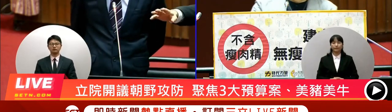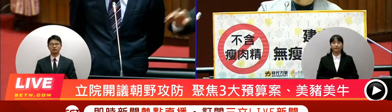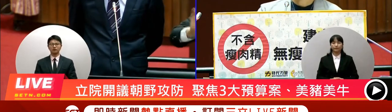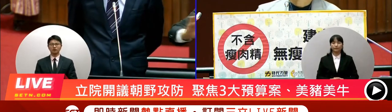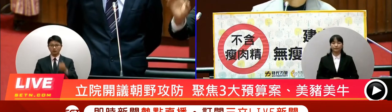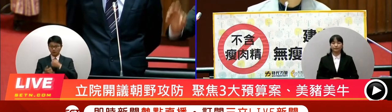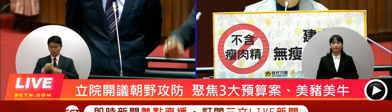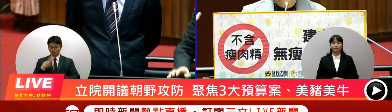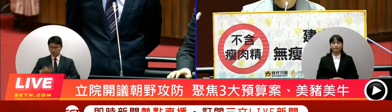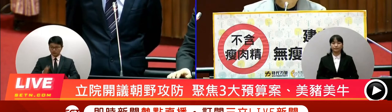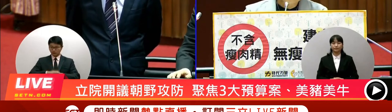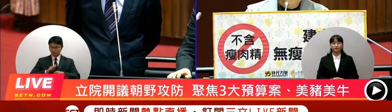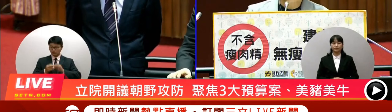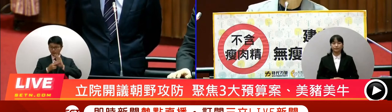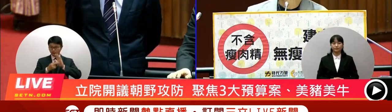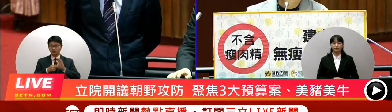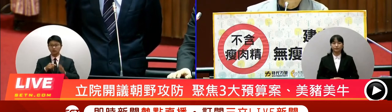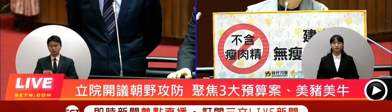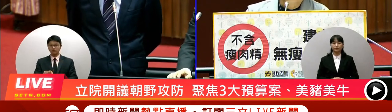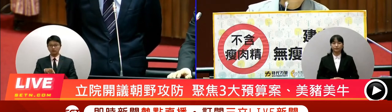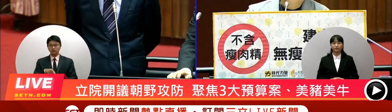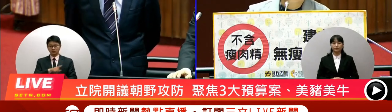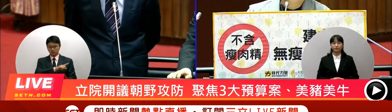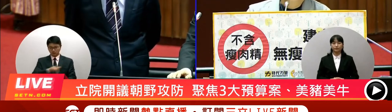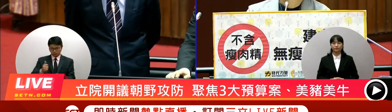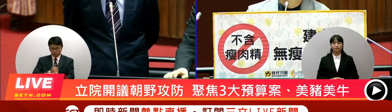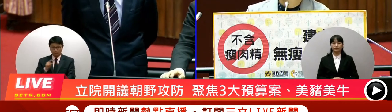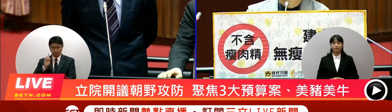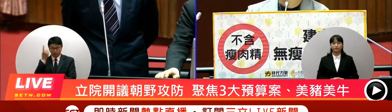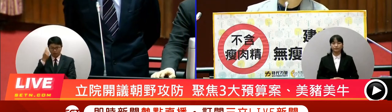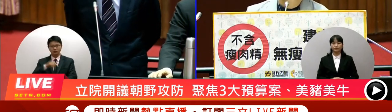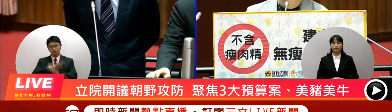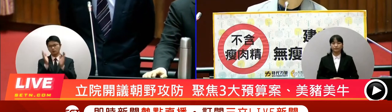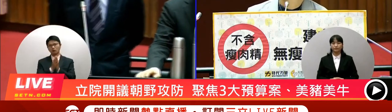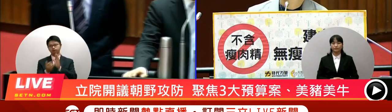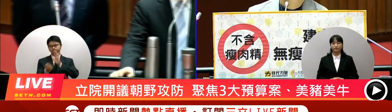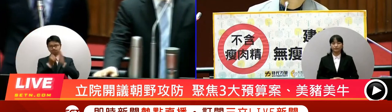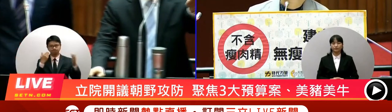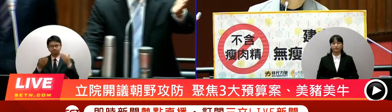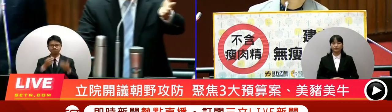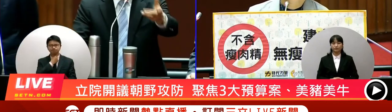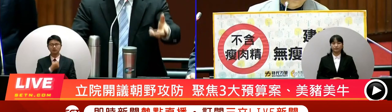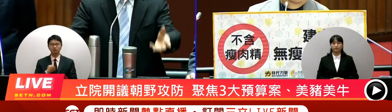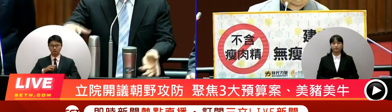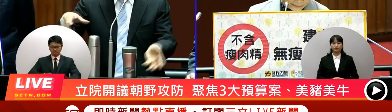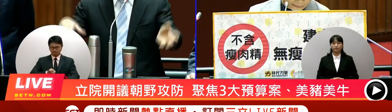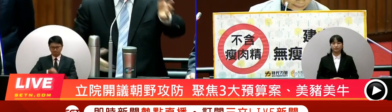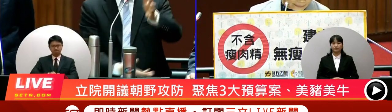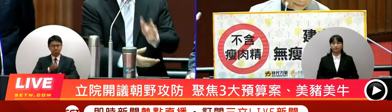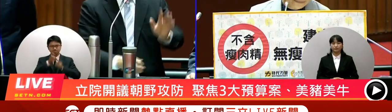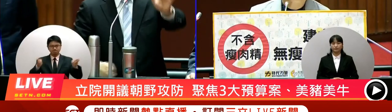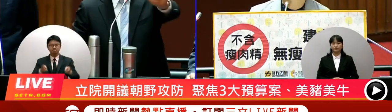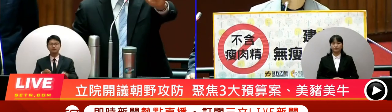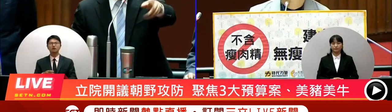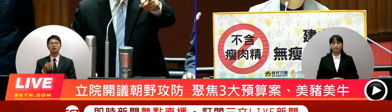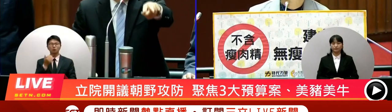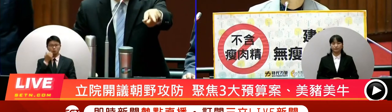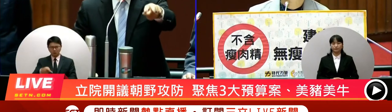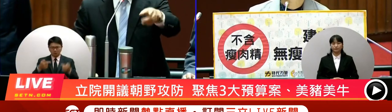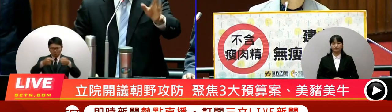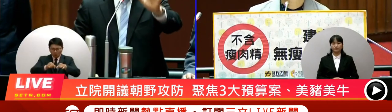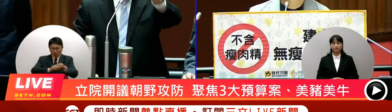料都要标示清清楚楚。 现在我 已经严格要求，就你刚才说啊，如果混着，不会，